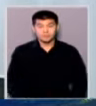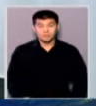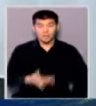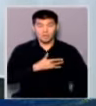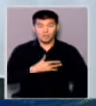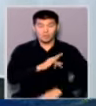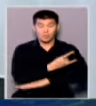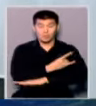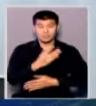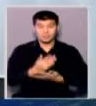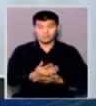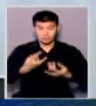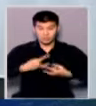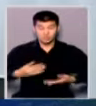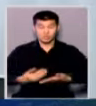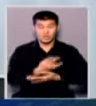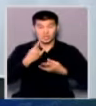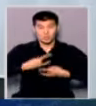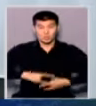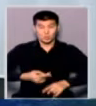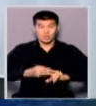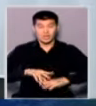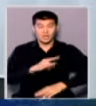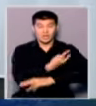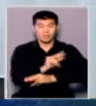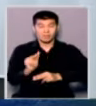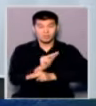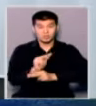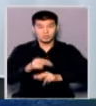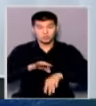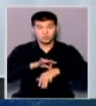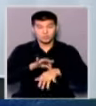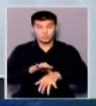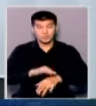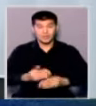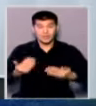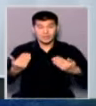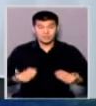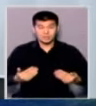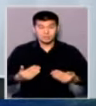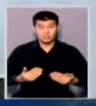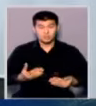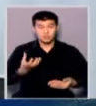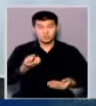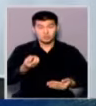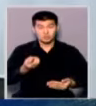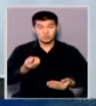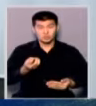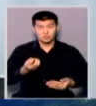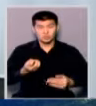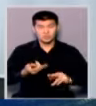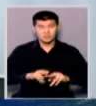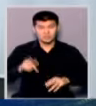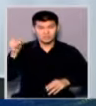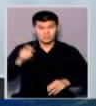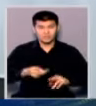бупесімен және новорожденмен қазір стационарлы ем алуда. Қап қазір сәтте бізге тағы бір жүкті әйел түсіп